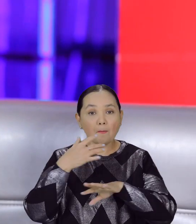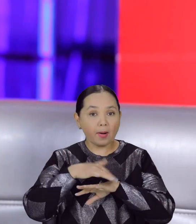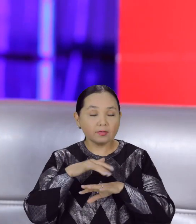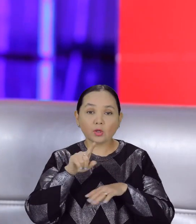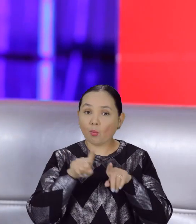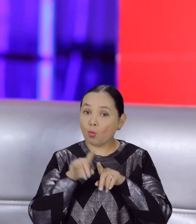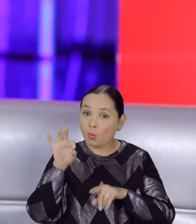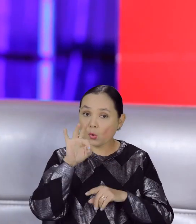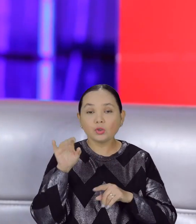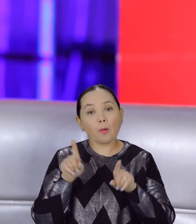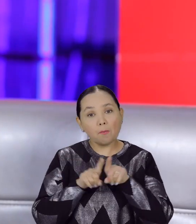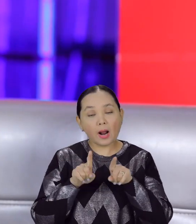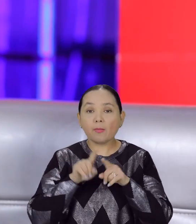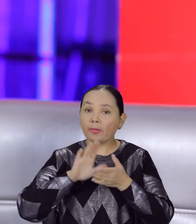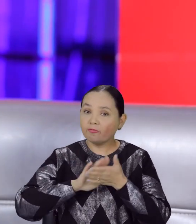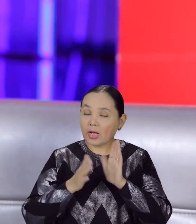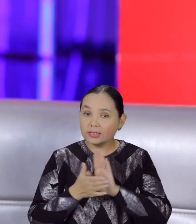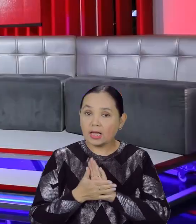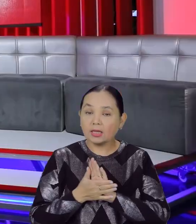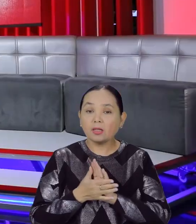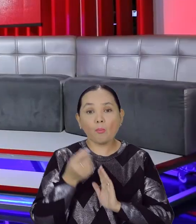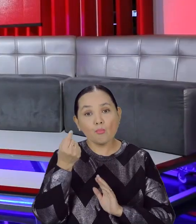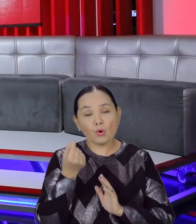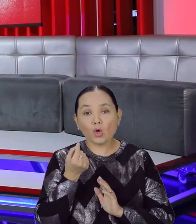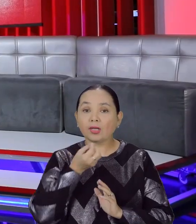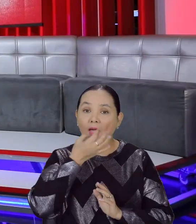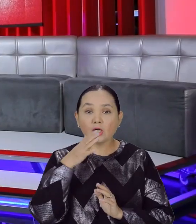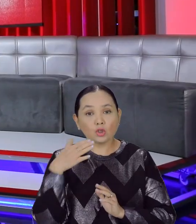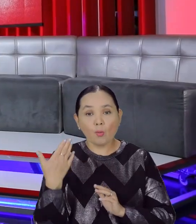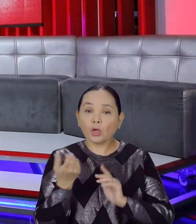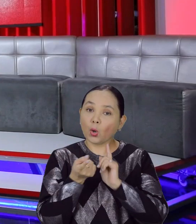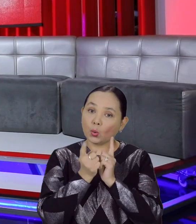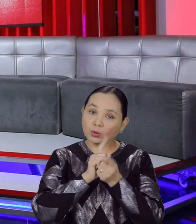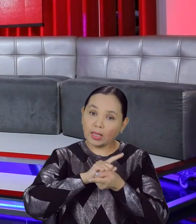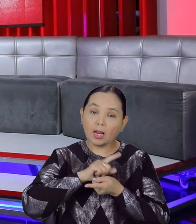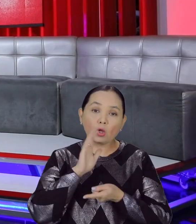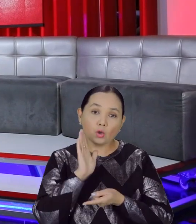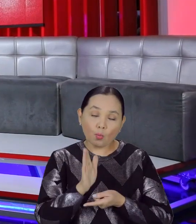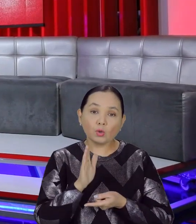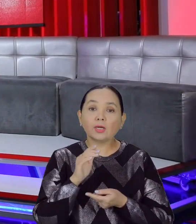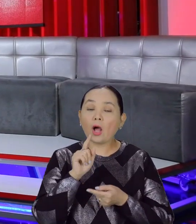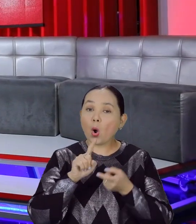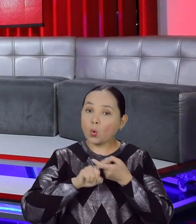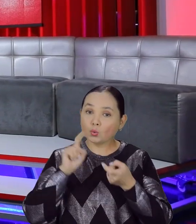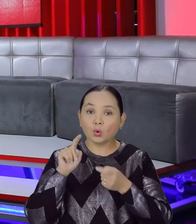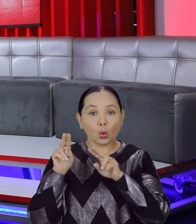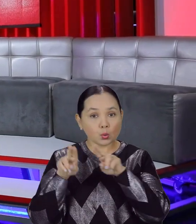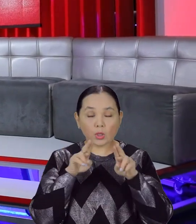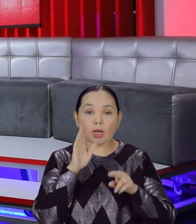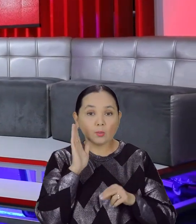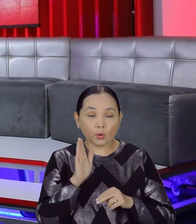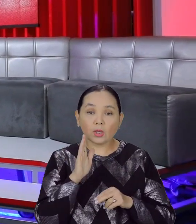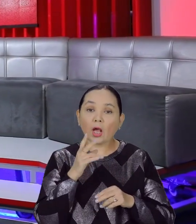manzillarda bu bo'yicha baribir vaziyat biroz yaxshi tomonga o'zgarayotgan bo'lsa-da, hamon uzilishlar kuzatilib